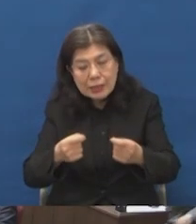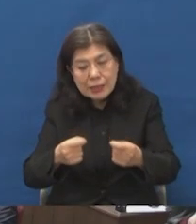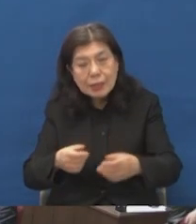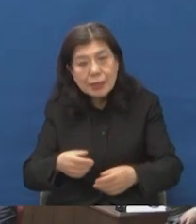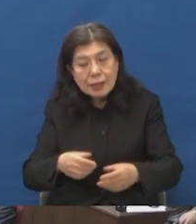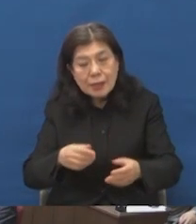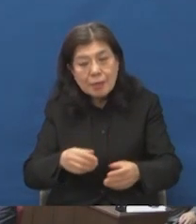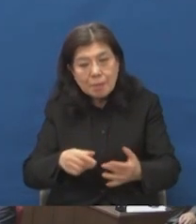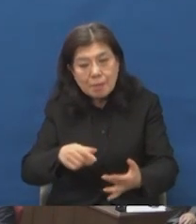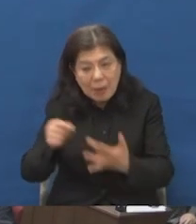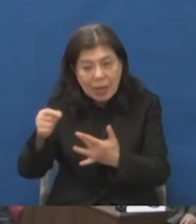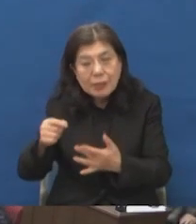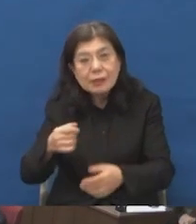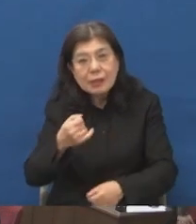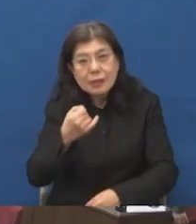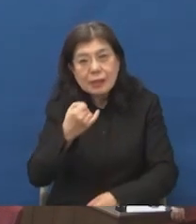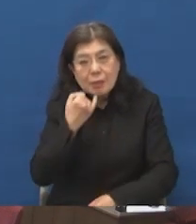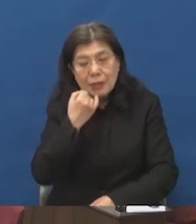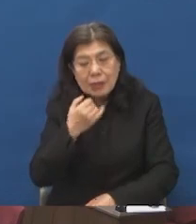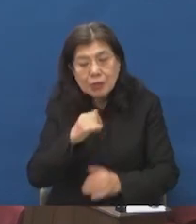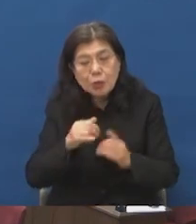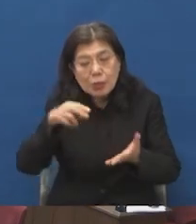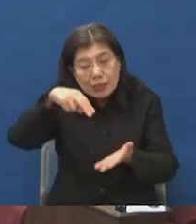に賛成の方の起立を求めます。